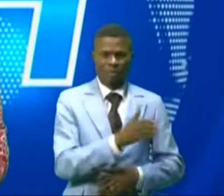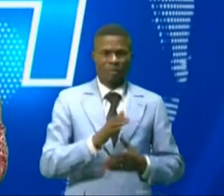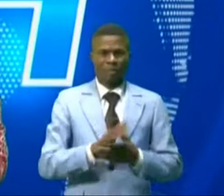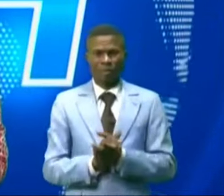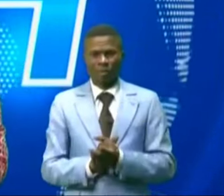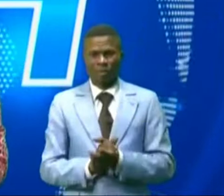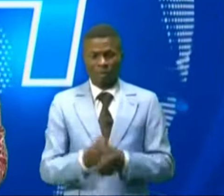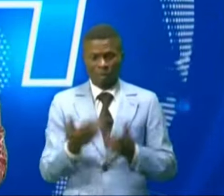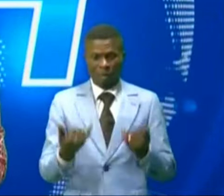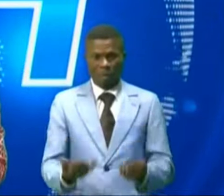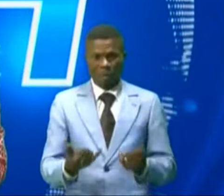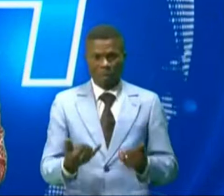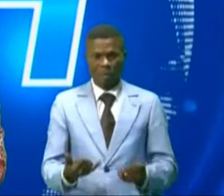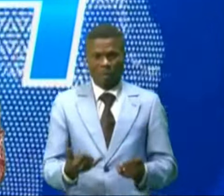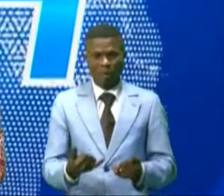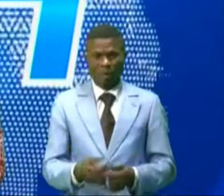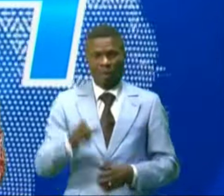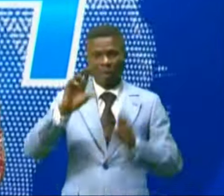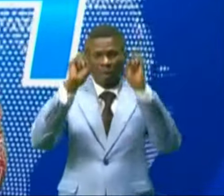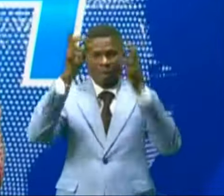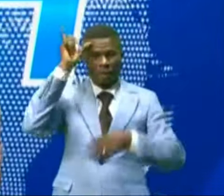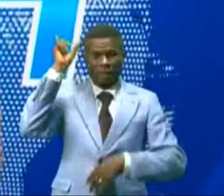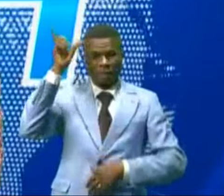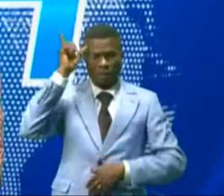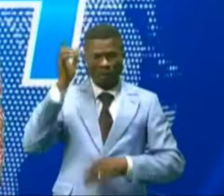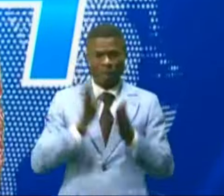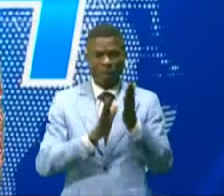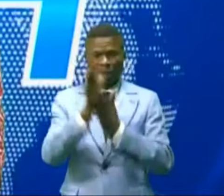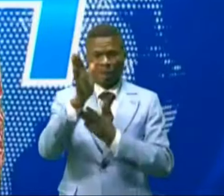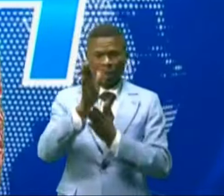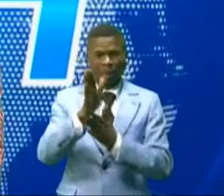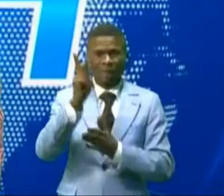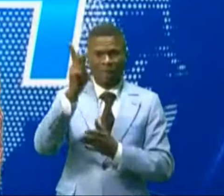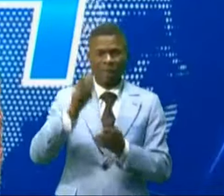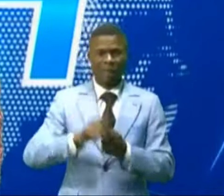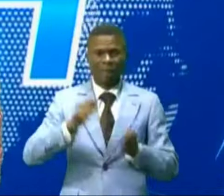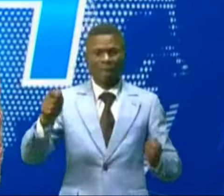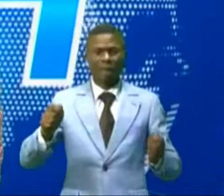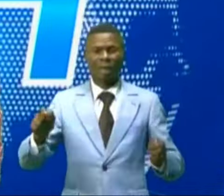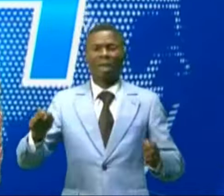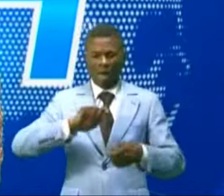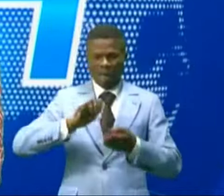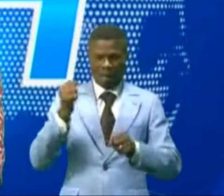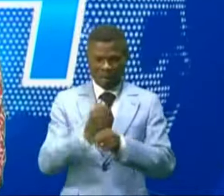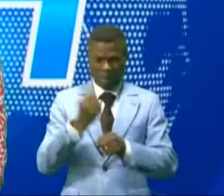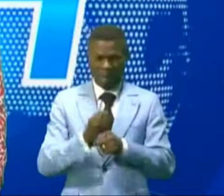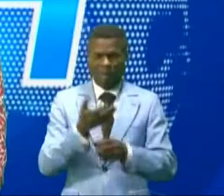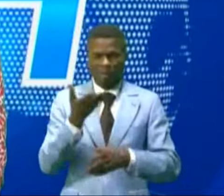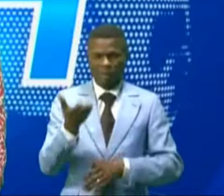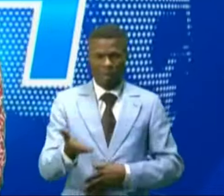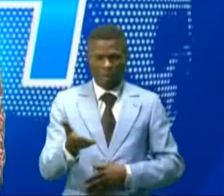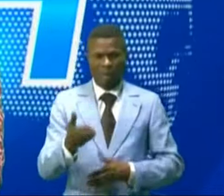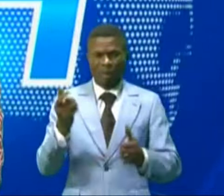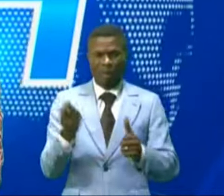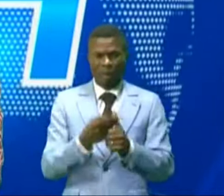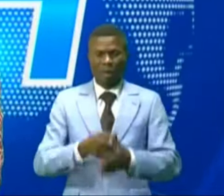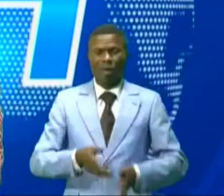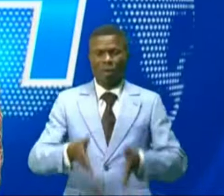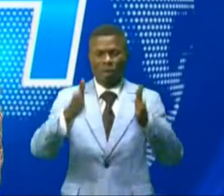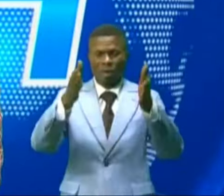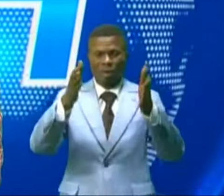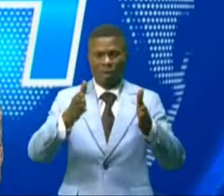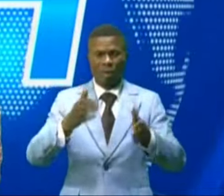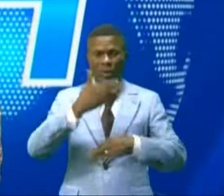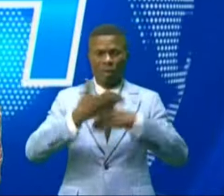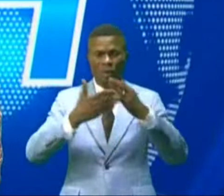Et pendant ce temps, à Lubumbashi, 15 km de route sont en plein réhabilitation. Il s'agit des avenues construites